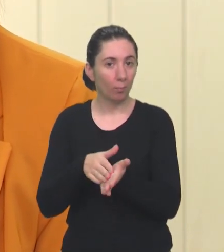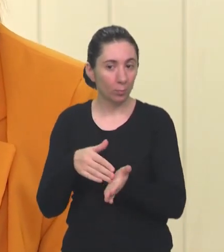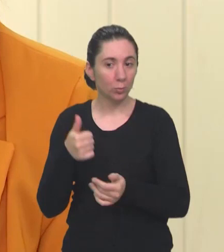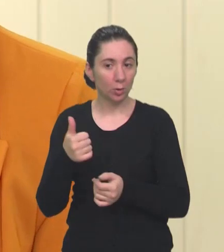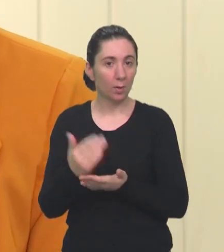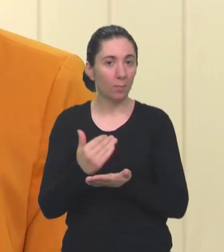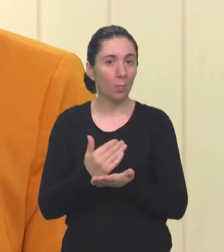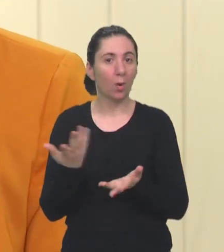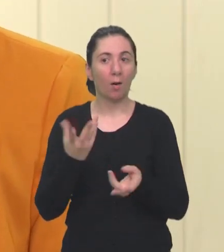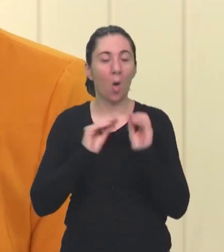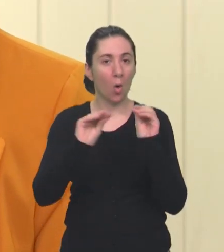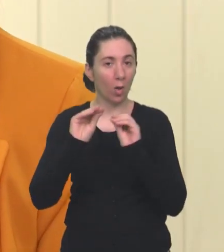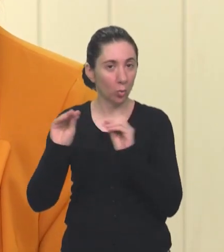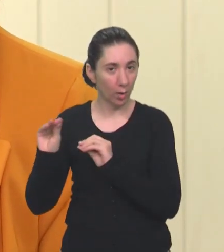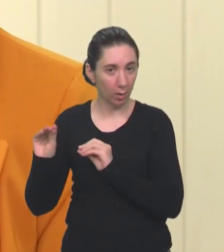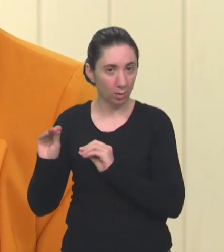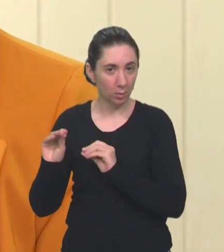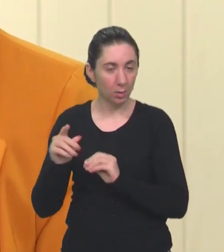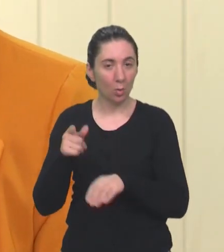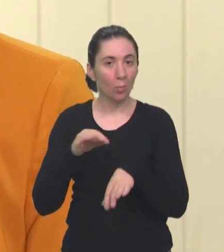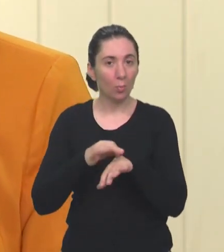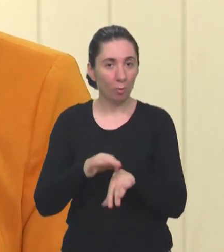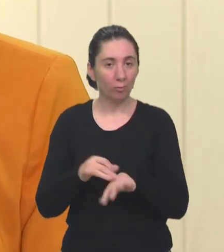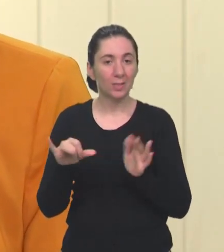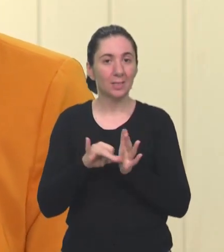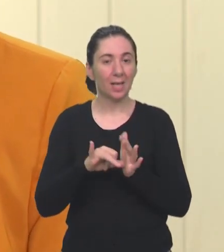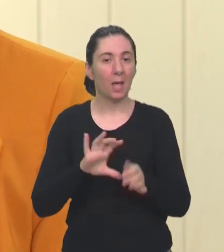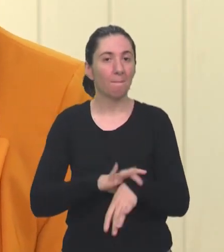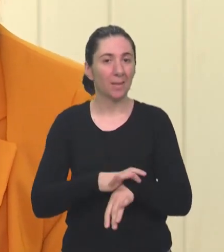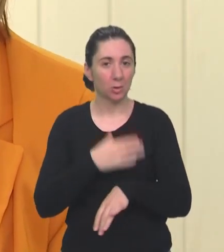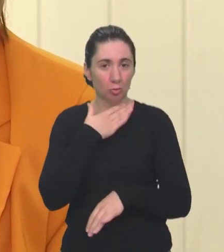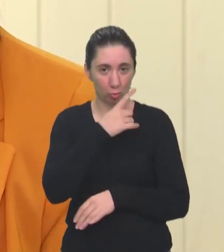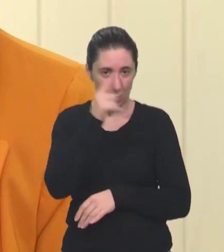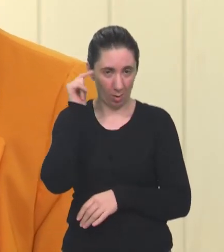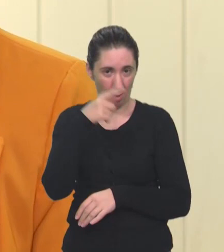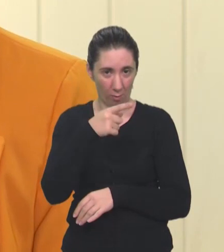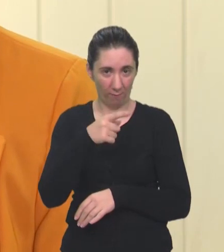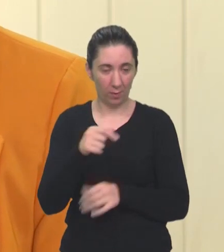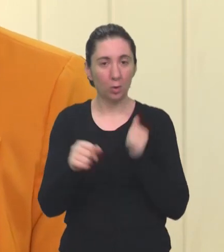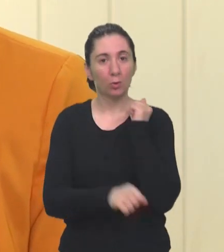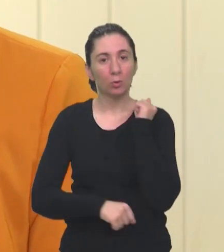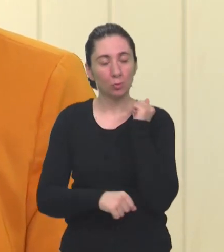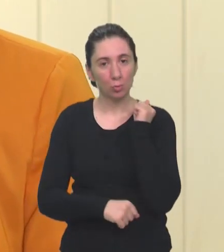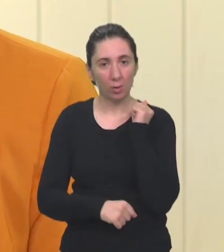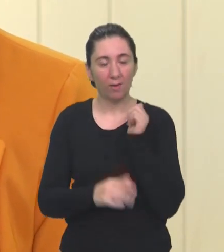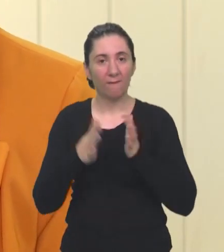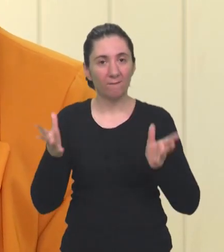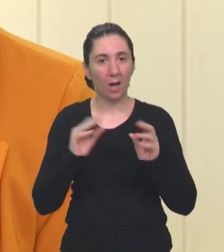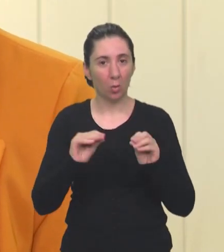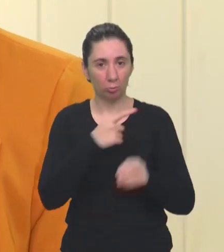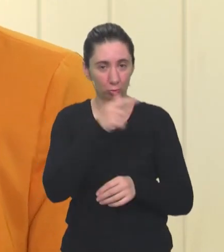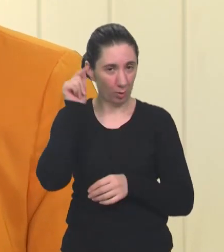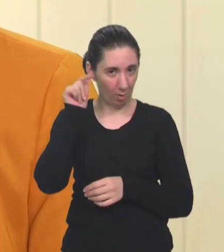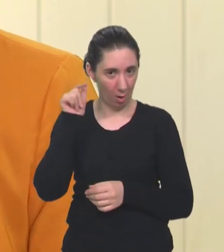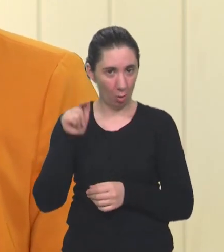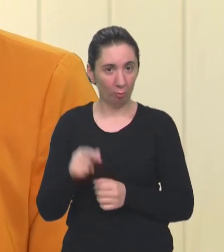jedan program edukacije. Edukaciju provodimo sa srednjom medicinskom školom, sa studentima veleučilišta u